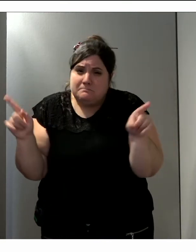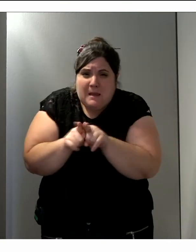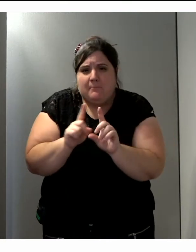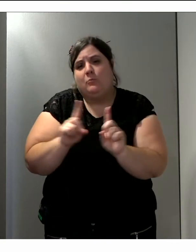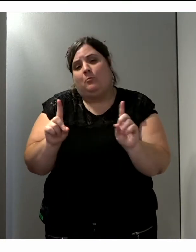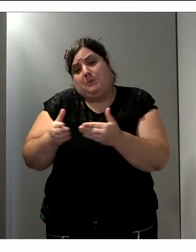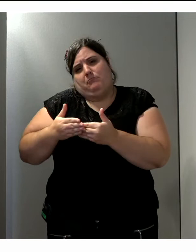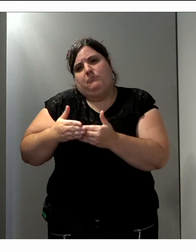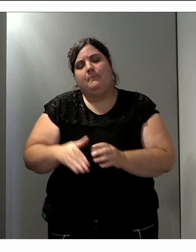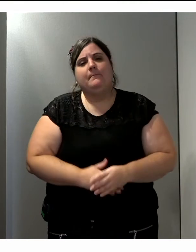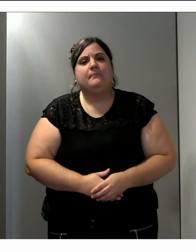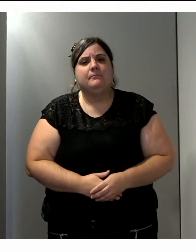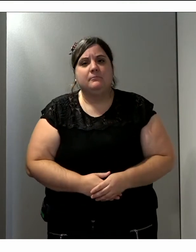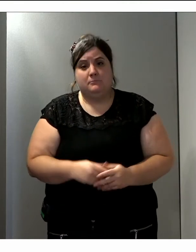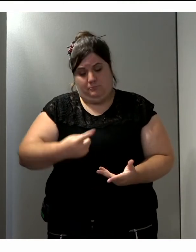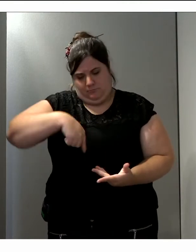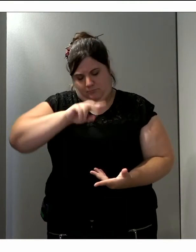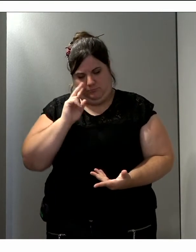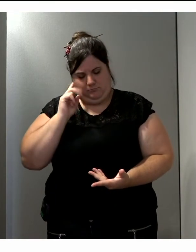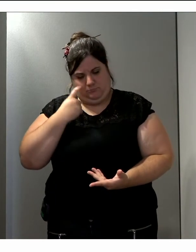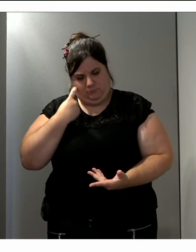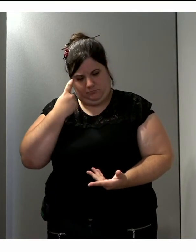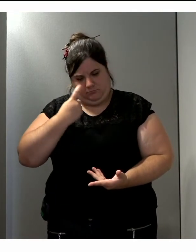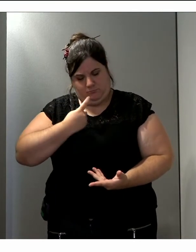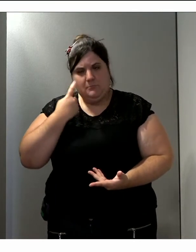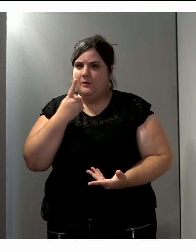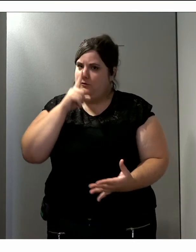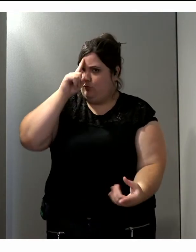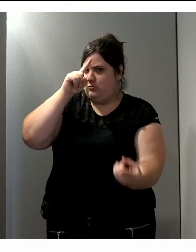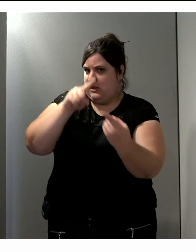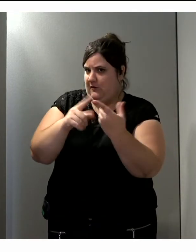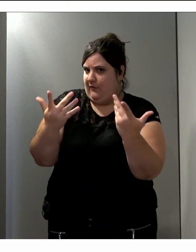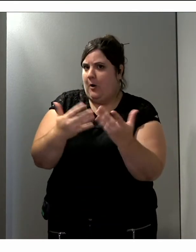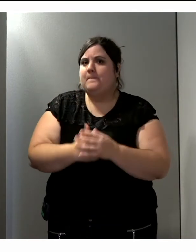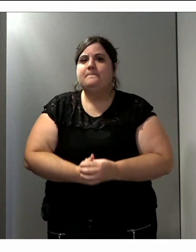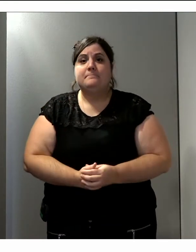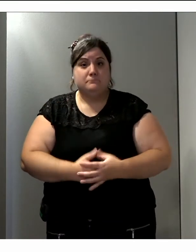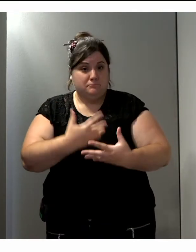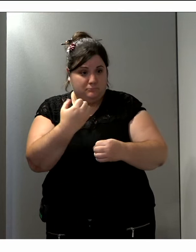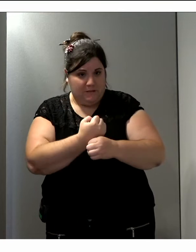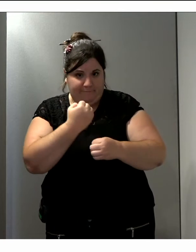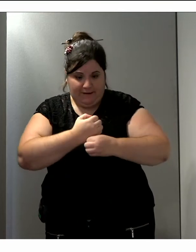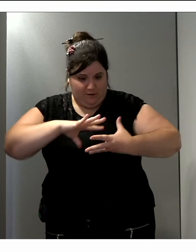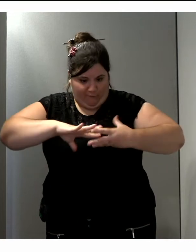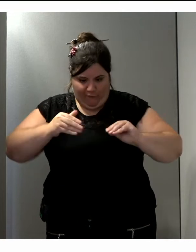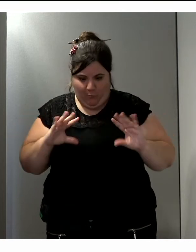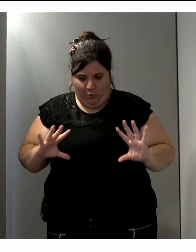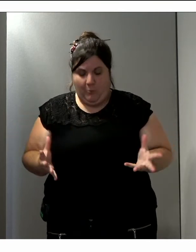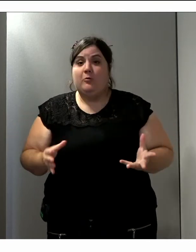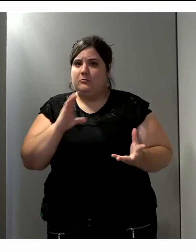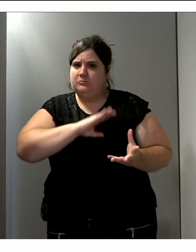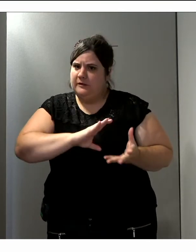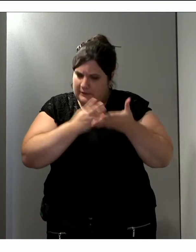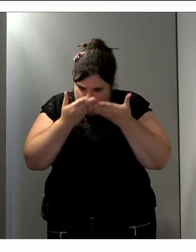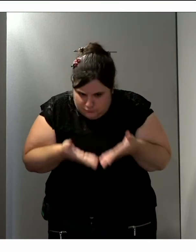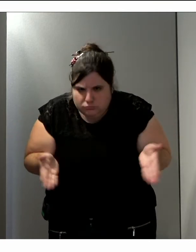On a donc choisi de diversifier les modalités d'accès au travail pour permettre à plus de